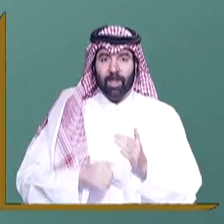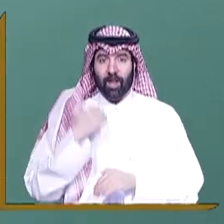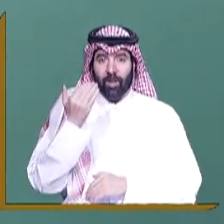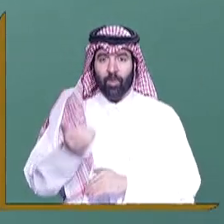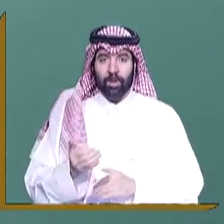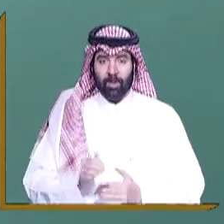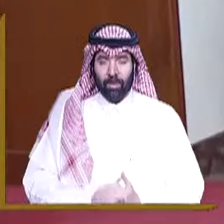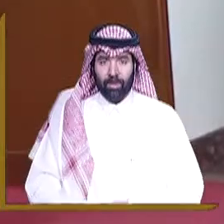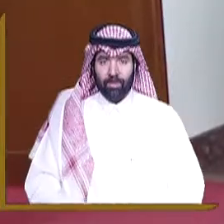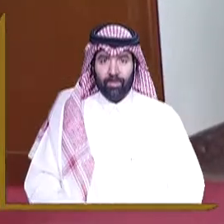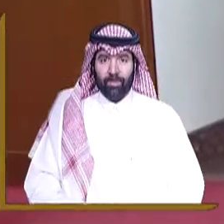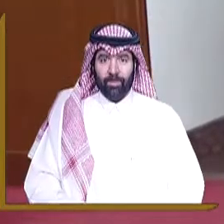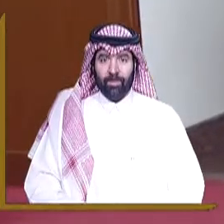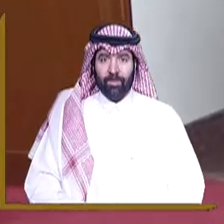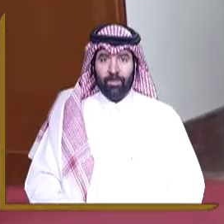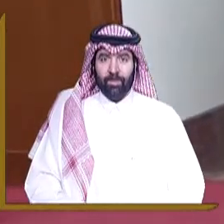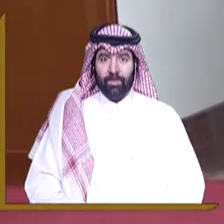للمستقبل.